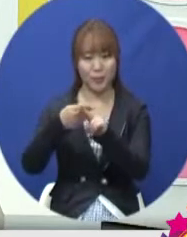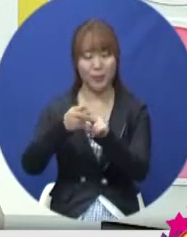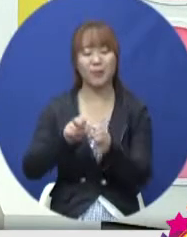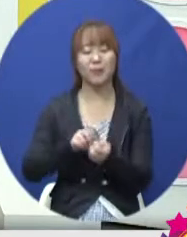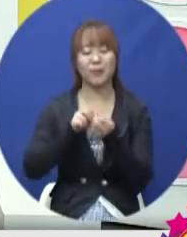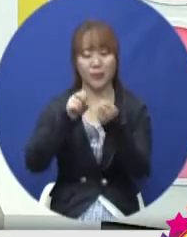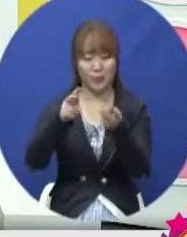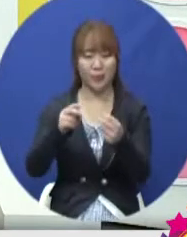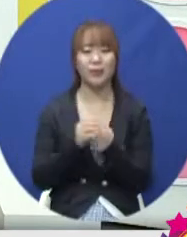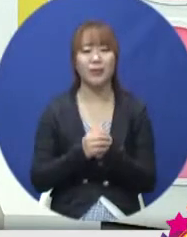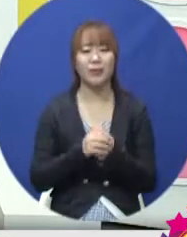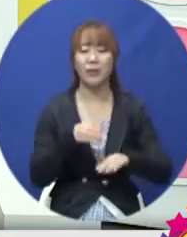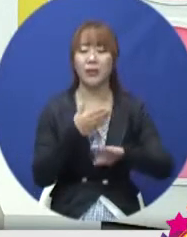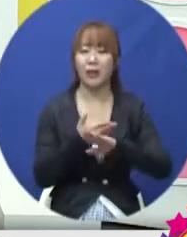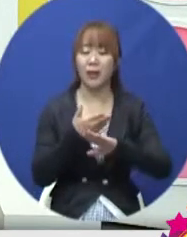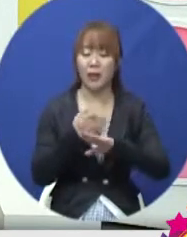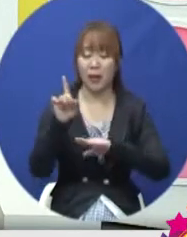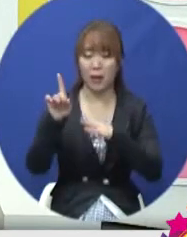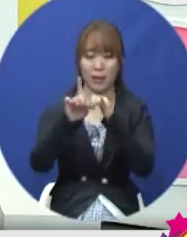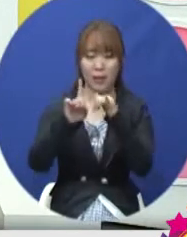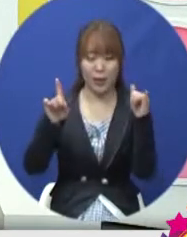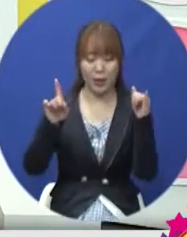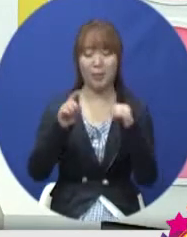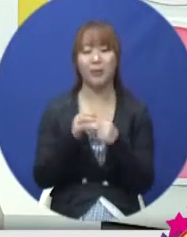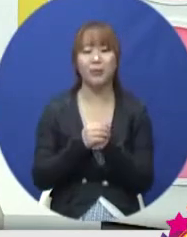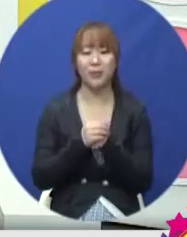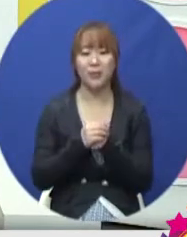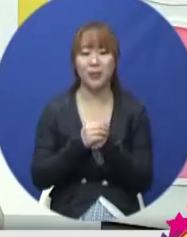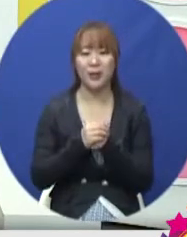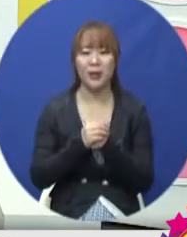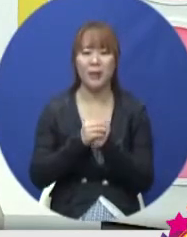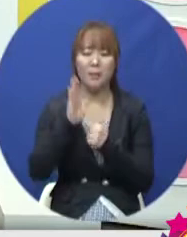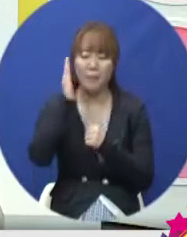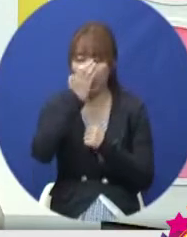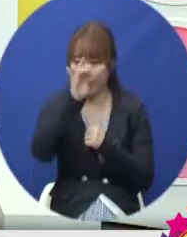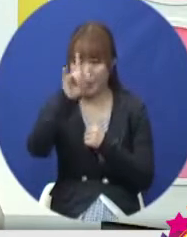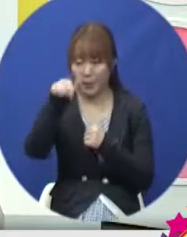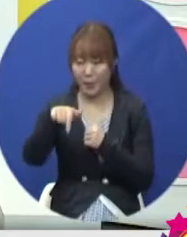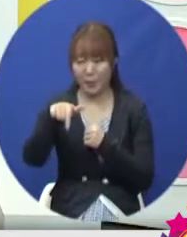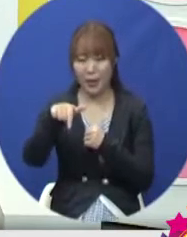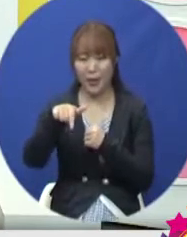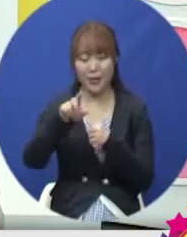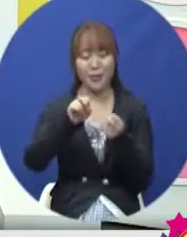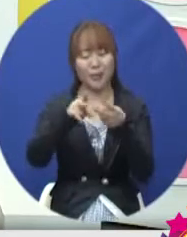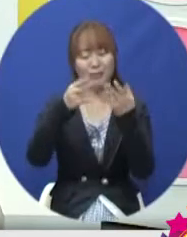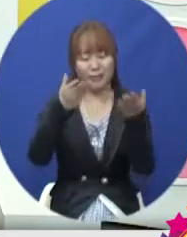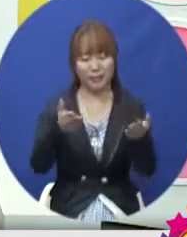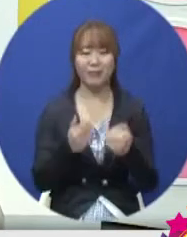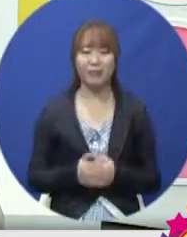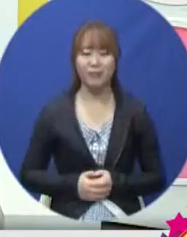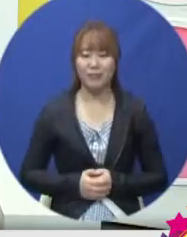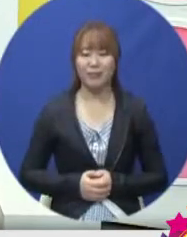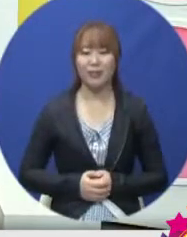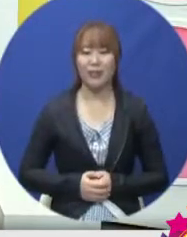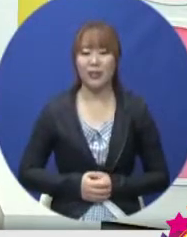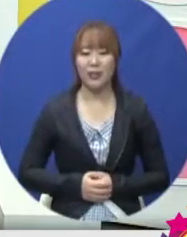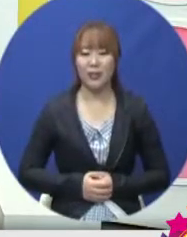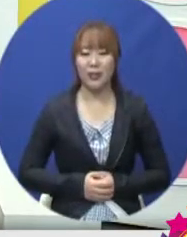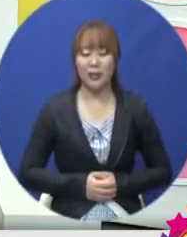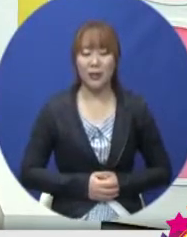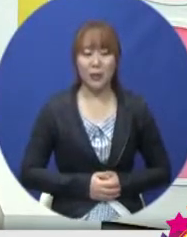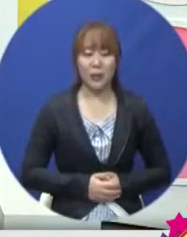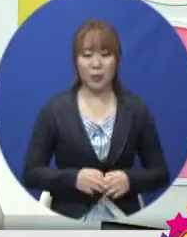사인이 담겨있는 CD 보내드리고요. 그리고 한 분을 더 뽑아서 마스크팩을 보내드리도록 하겠습니다. 네.